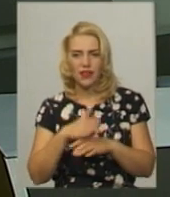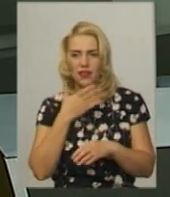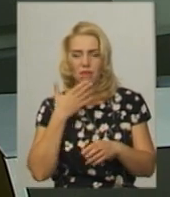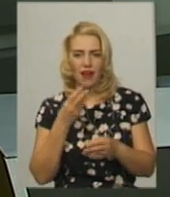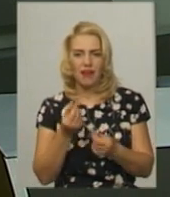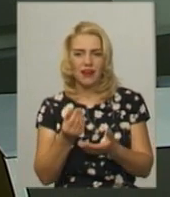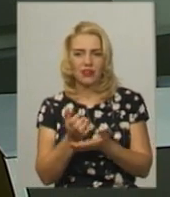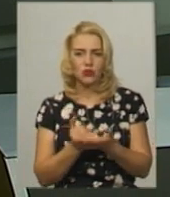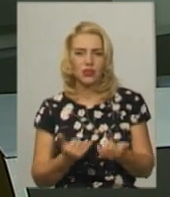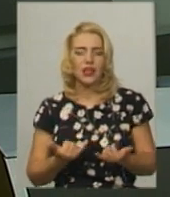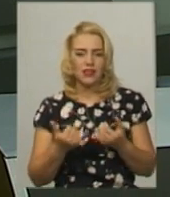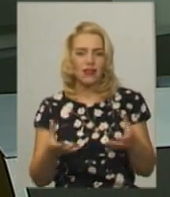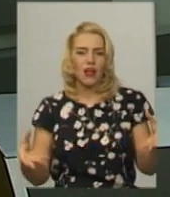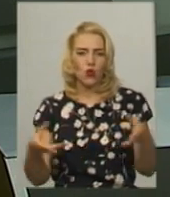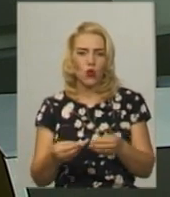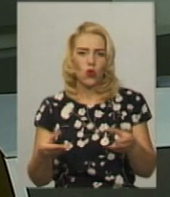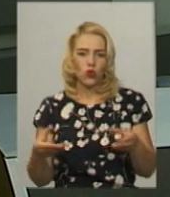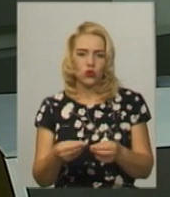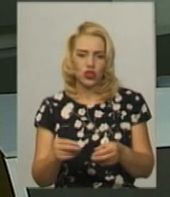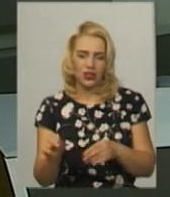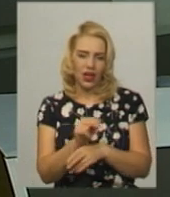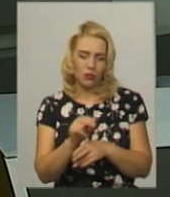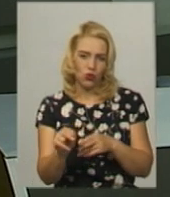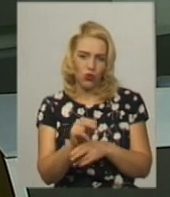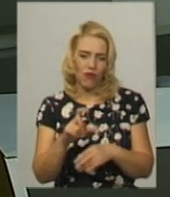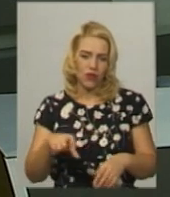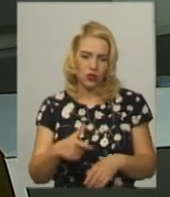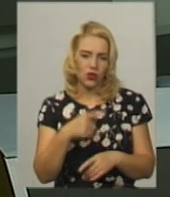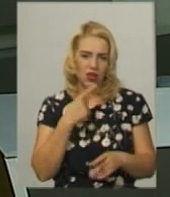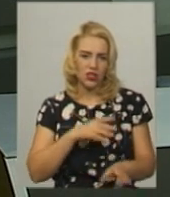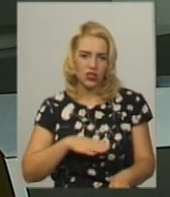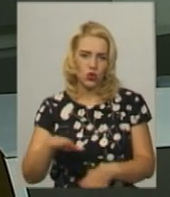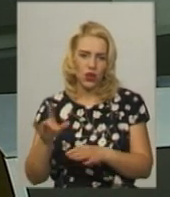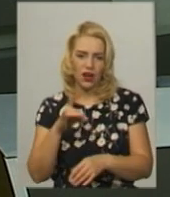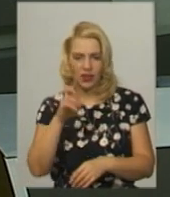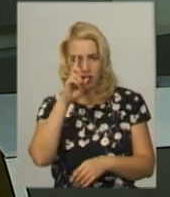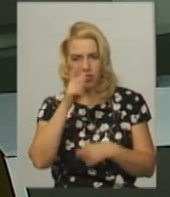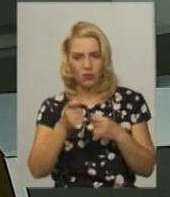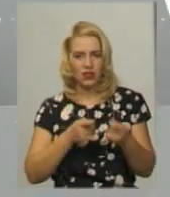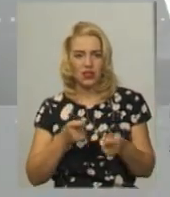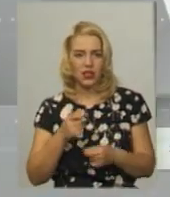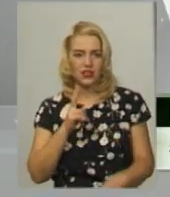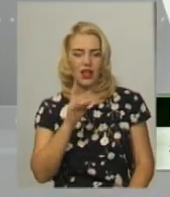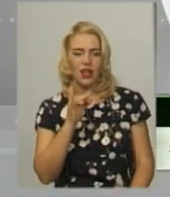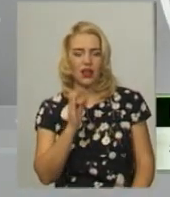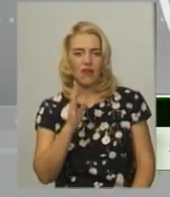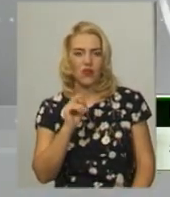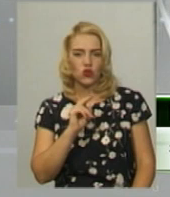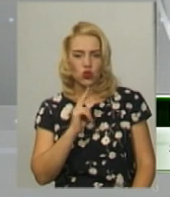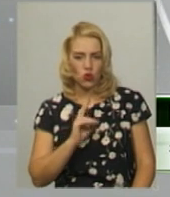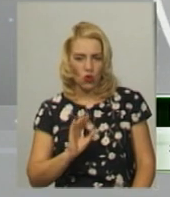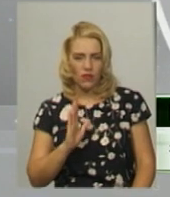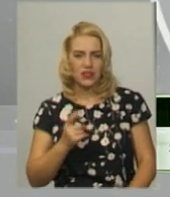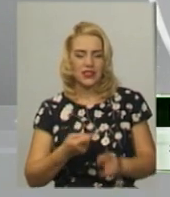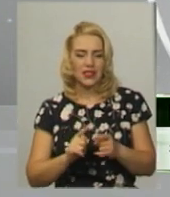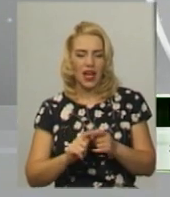співфінансування ремонту зазначених доріг, каже заступник голови Чемеровецької райдержадміністрації Петро Кравцов. Дана дорога знаходиться на